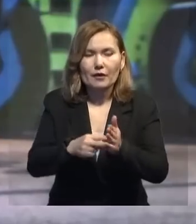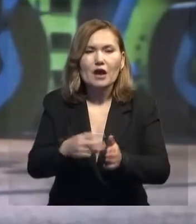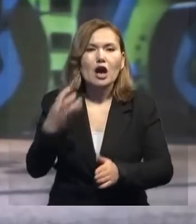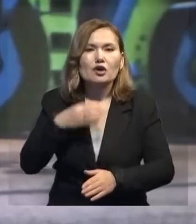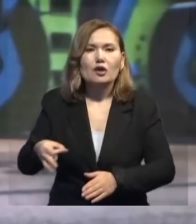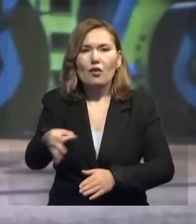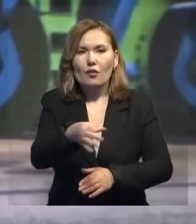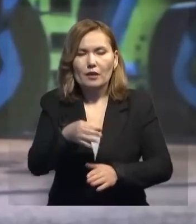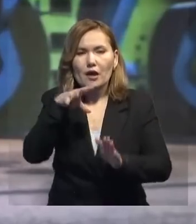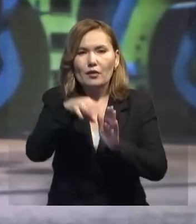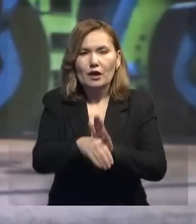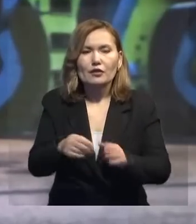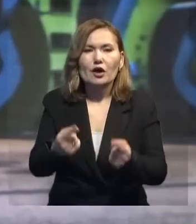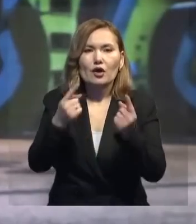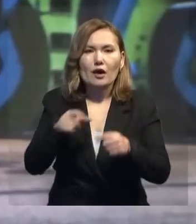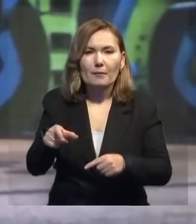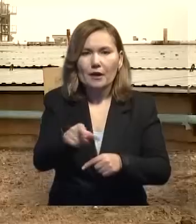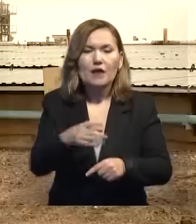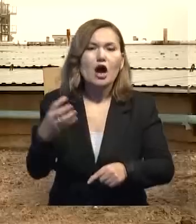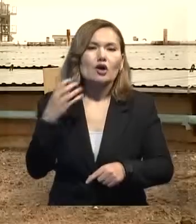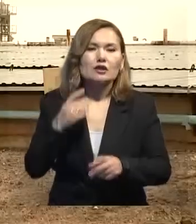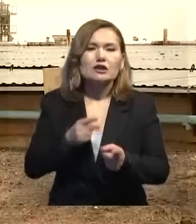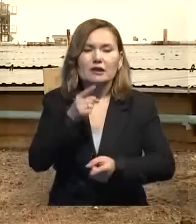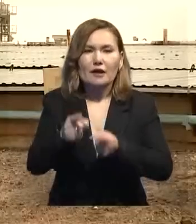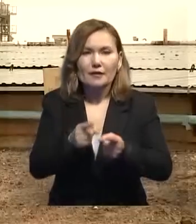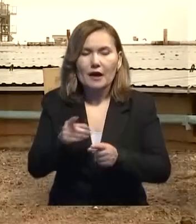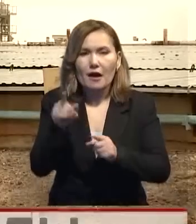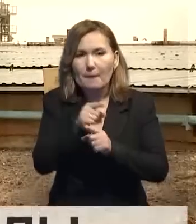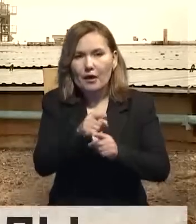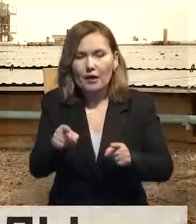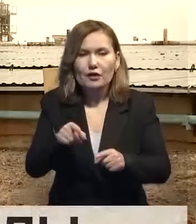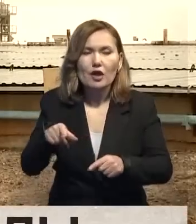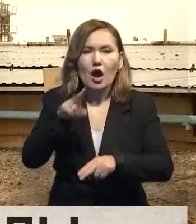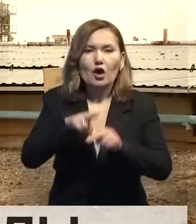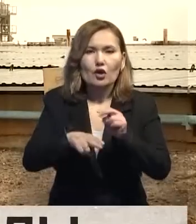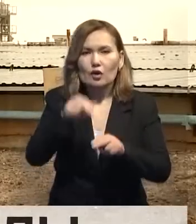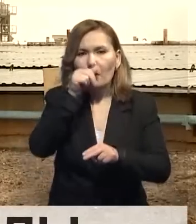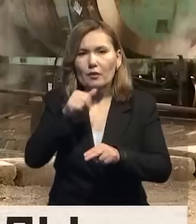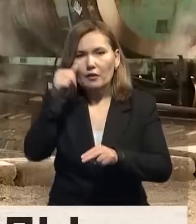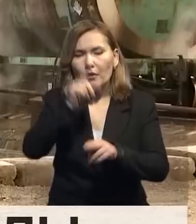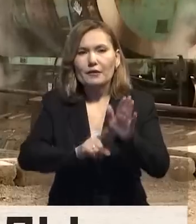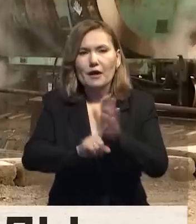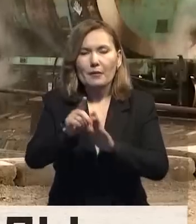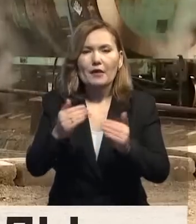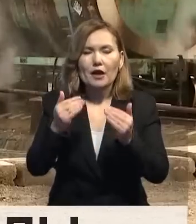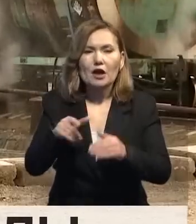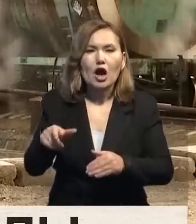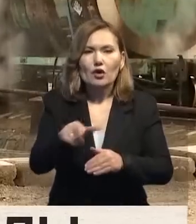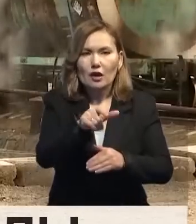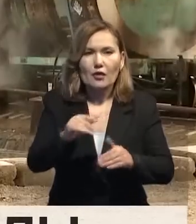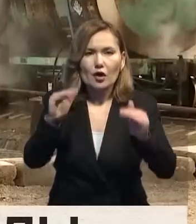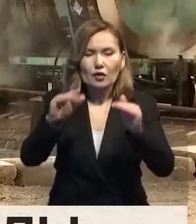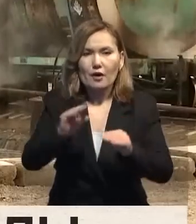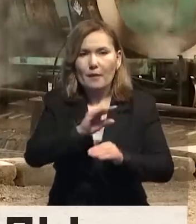облысы аумағын қамтиды. Ал күре жолдың Қызылорда Жезқазған аралығындағы құрылысы былтыр жазда басталған. Қазір жолдың төменгі